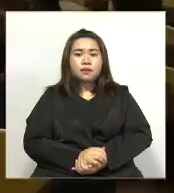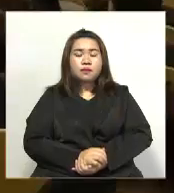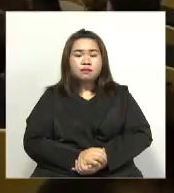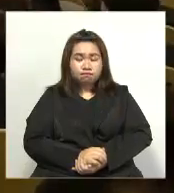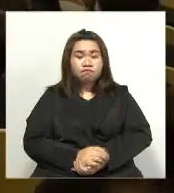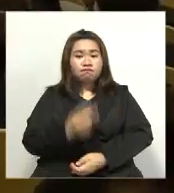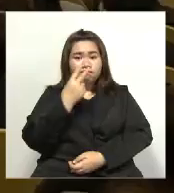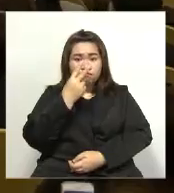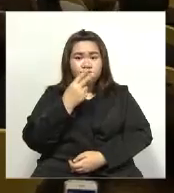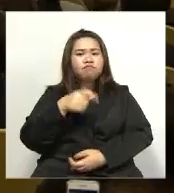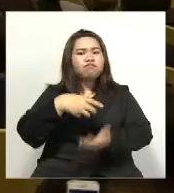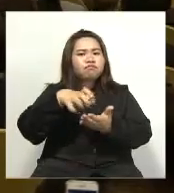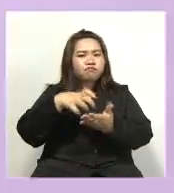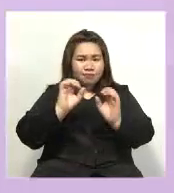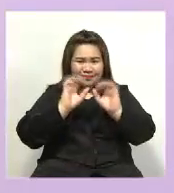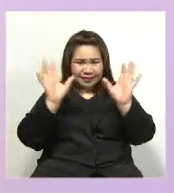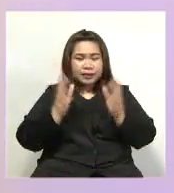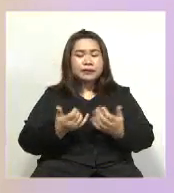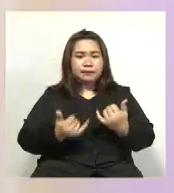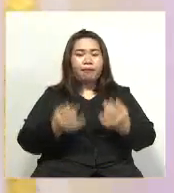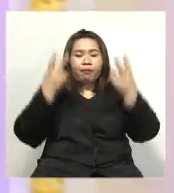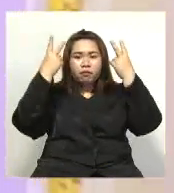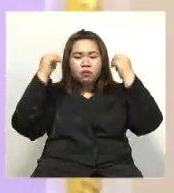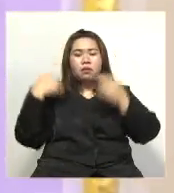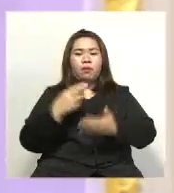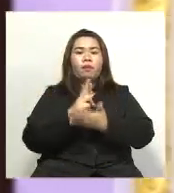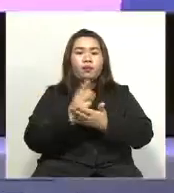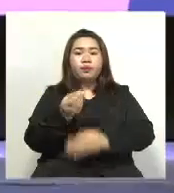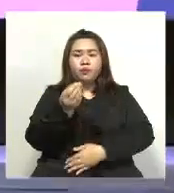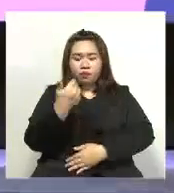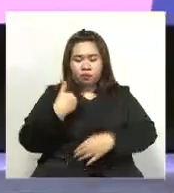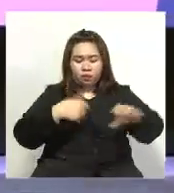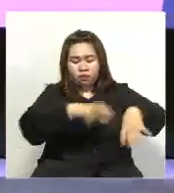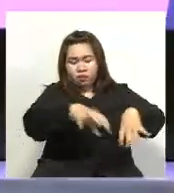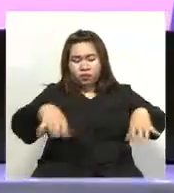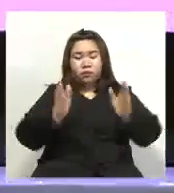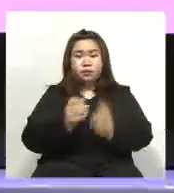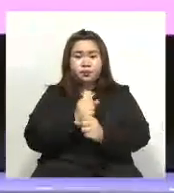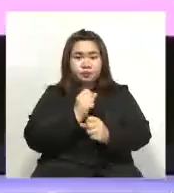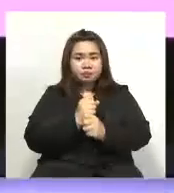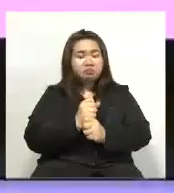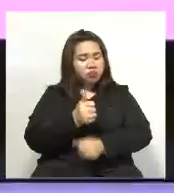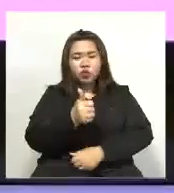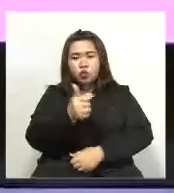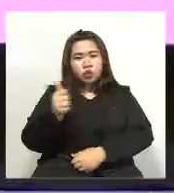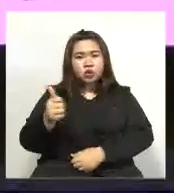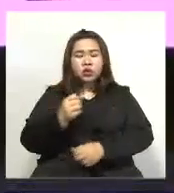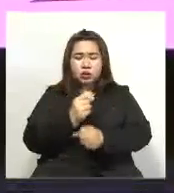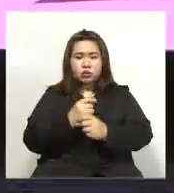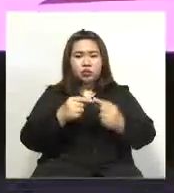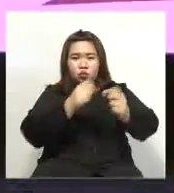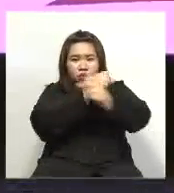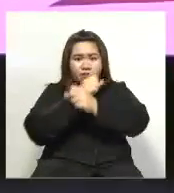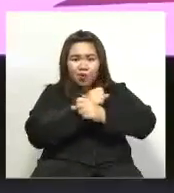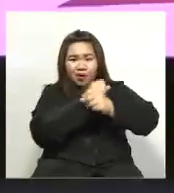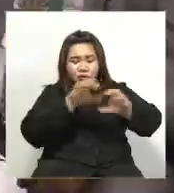ถือได้ว่าชัดเจนเลยนะคะนอกจากนี้ค่ะท่านนายกก็ได้มอบรางวัลให้แก่หน่วยงานและผู้ปฏิบัติงานที่มีผลงานดีเด่นด้านการป้